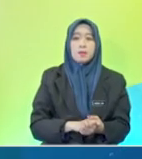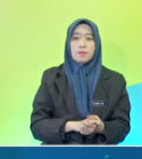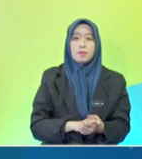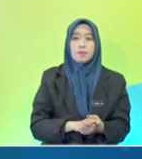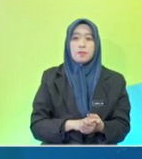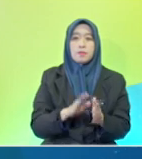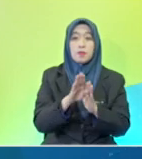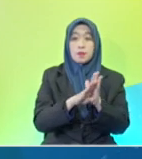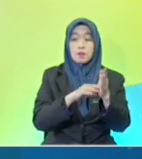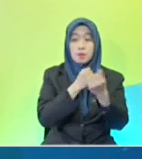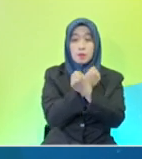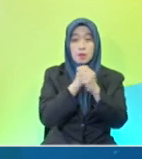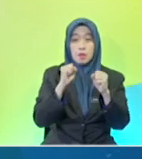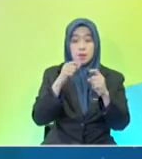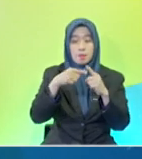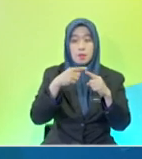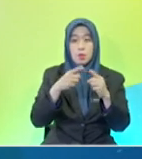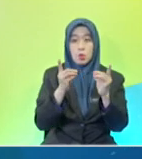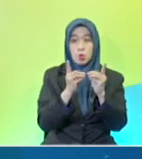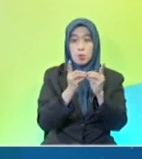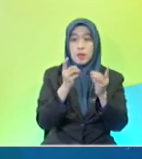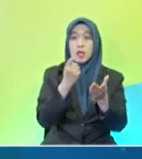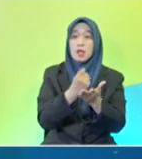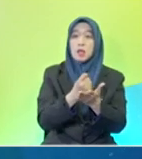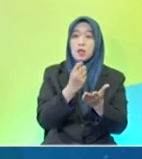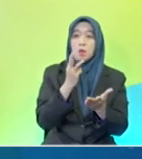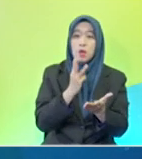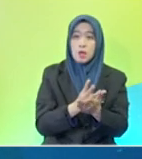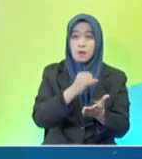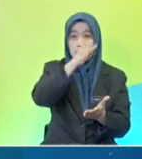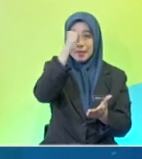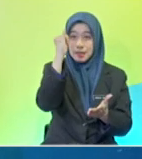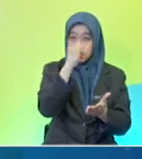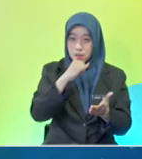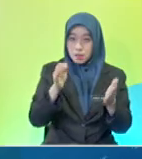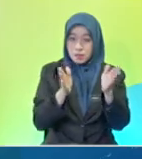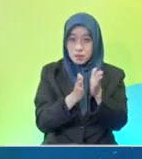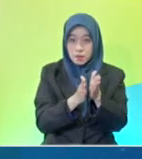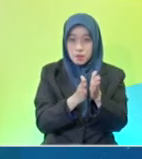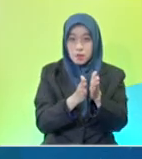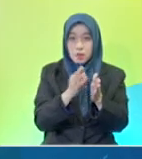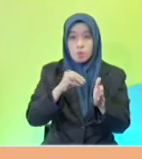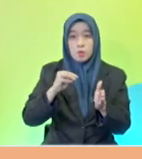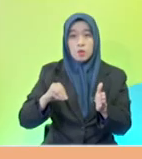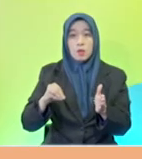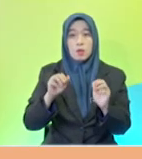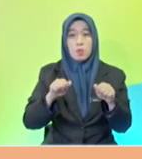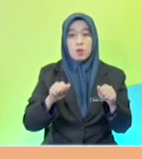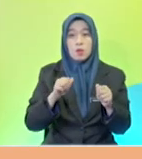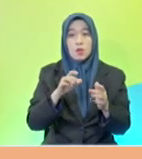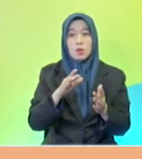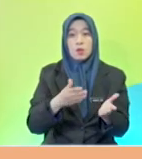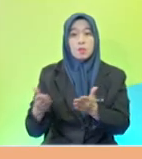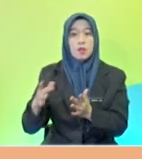Okey, apabila kita berjumpa dengan tanda wakaf jin kecil, murid-murid diberi pilihan sama ada hendak berhenti